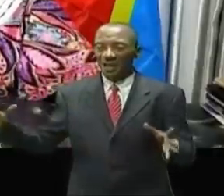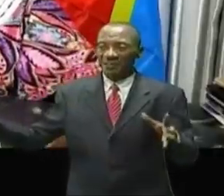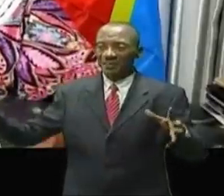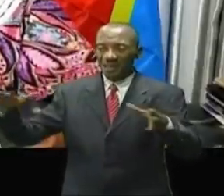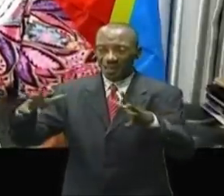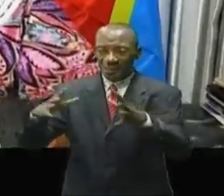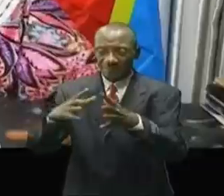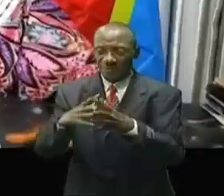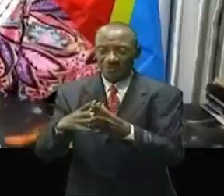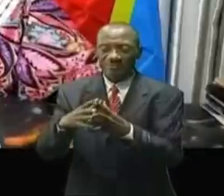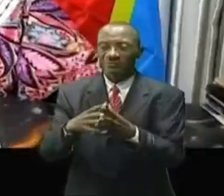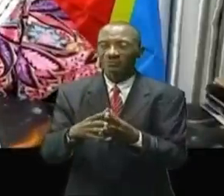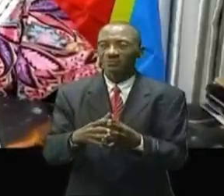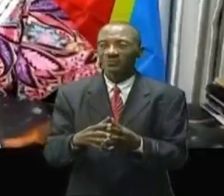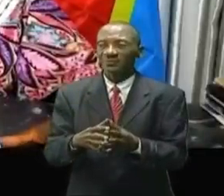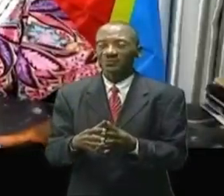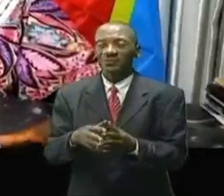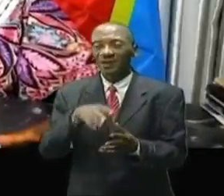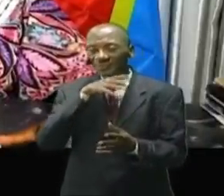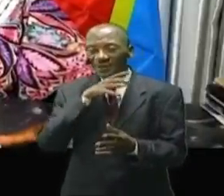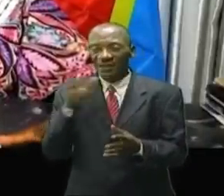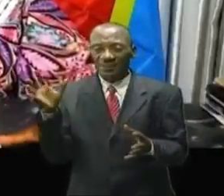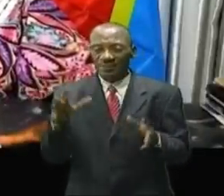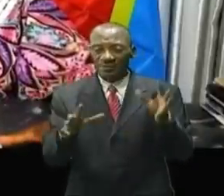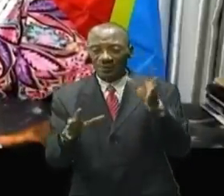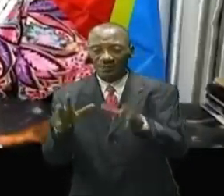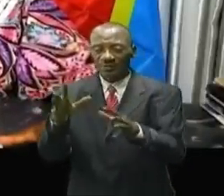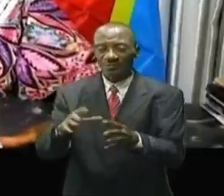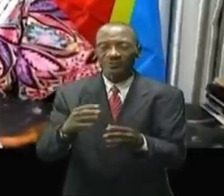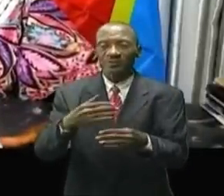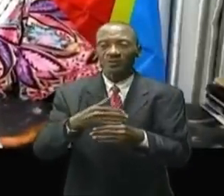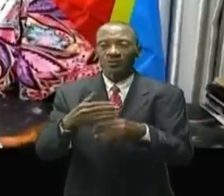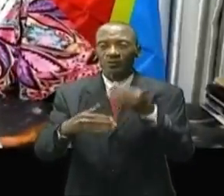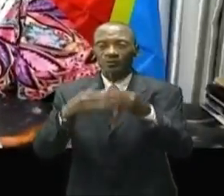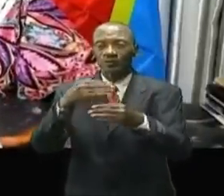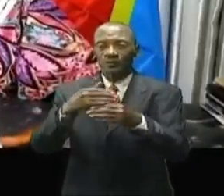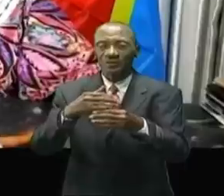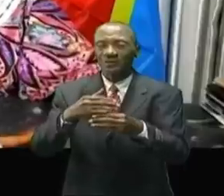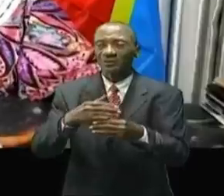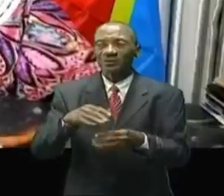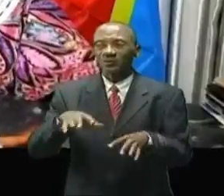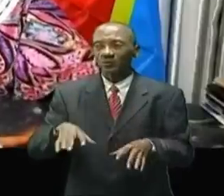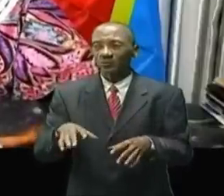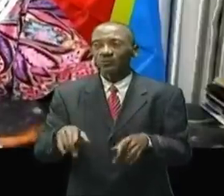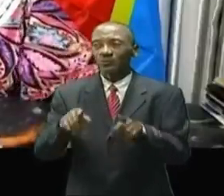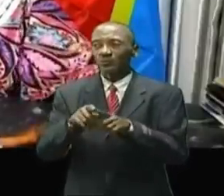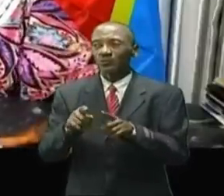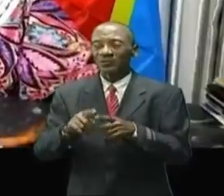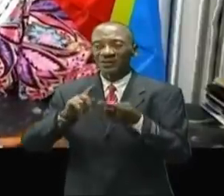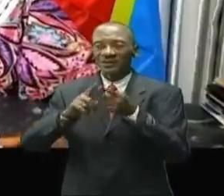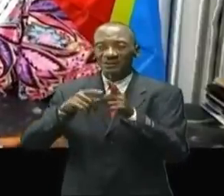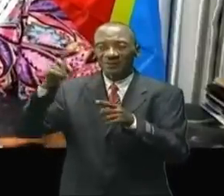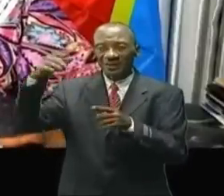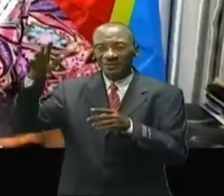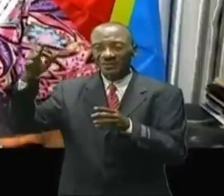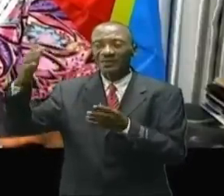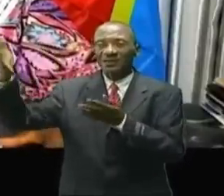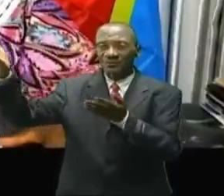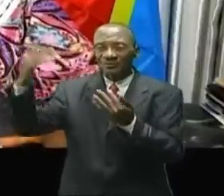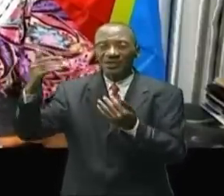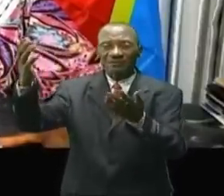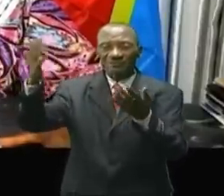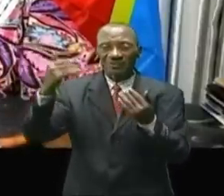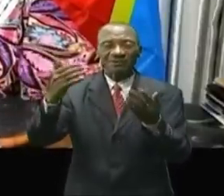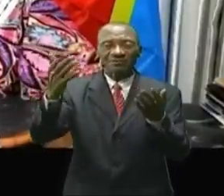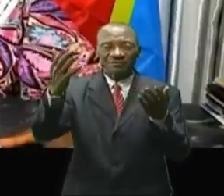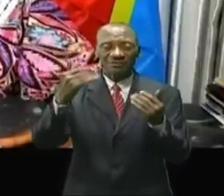et convions les partenaires à venir faire bonnes affaires à Lumumbaville,